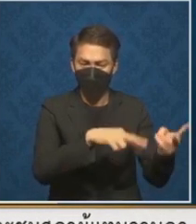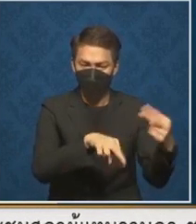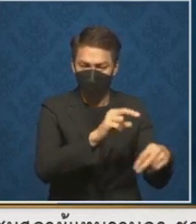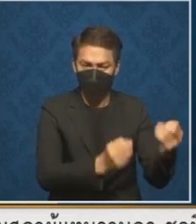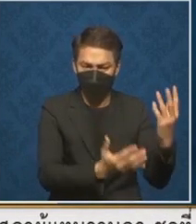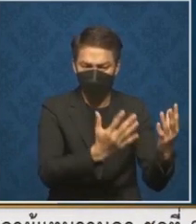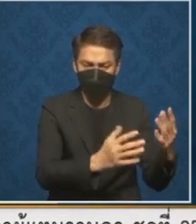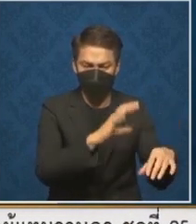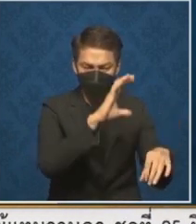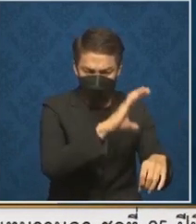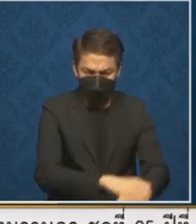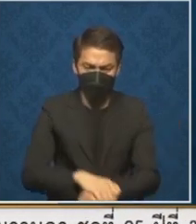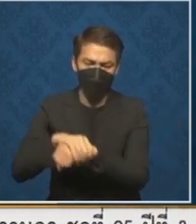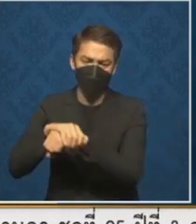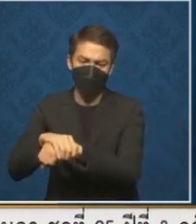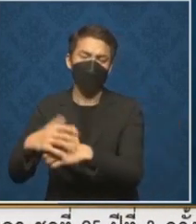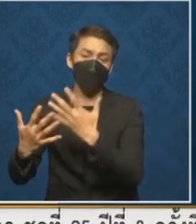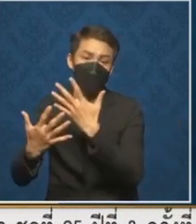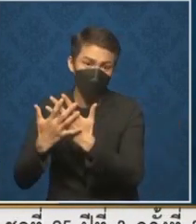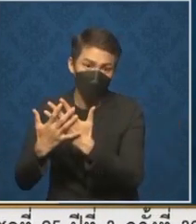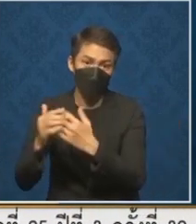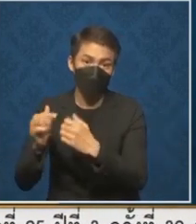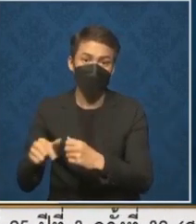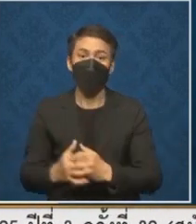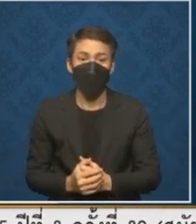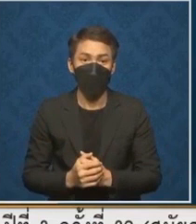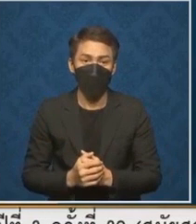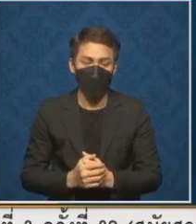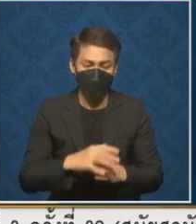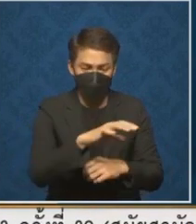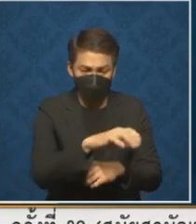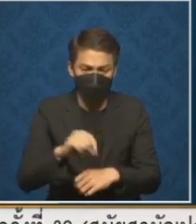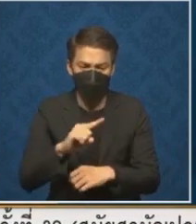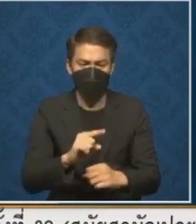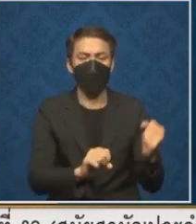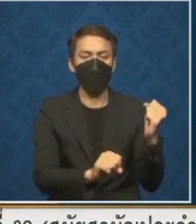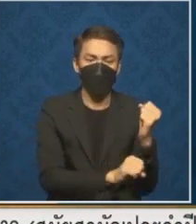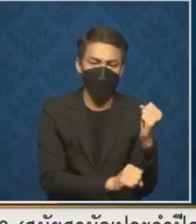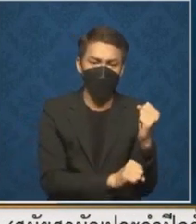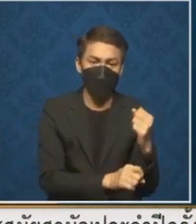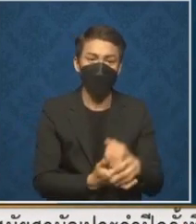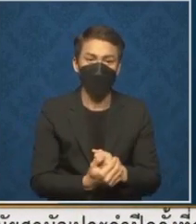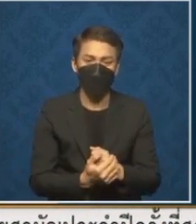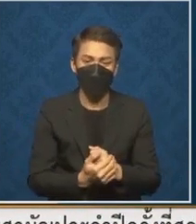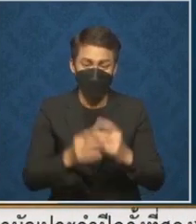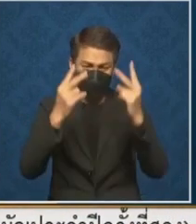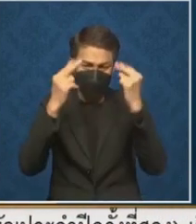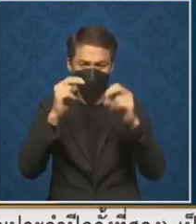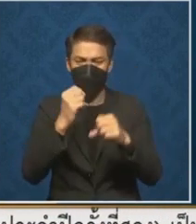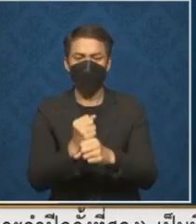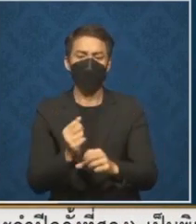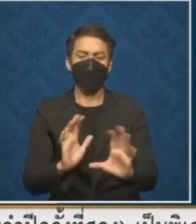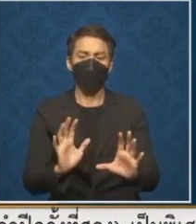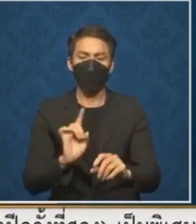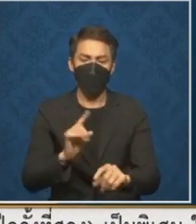รกป่าให้มาอยู่ในเรือนจำท่านไปทวงคืนความเปนคนจนแตสงทนายก็ไมทำเลย